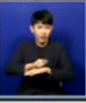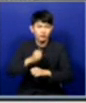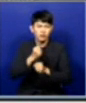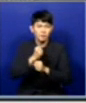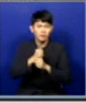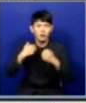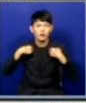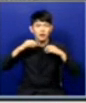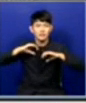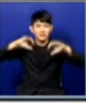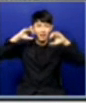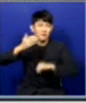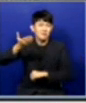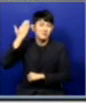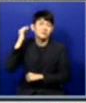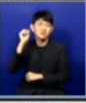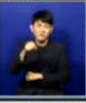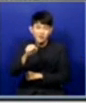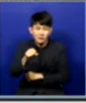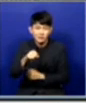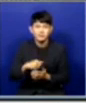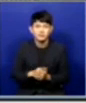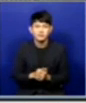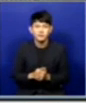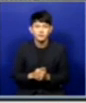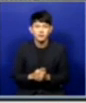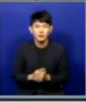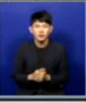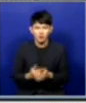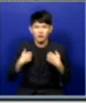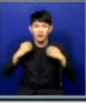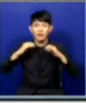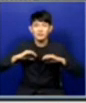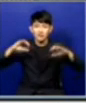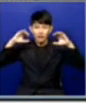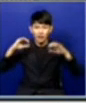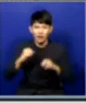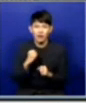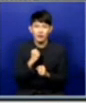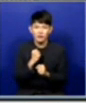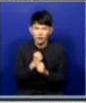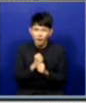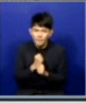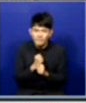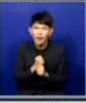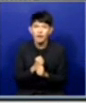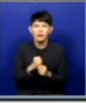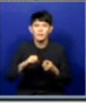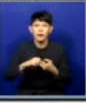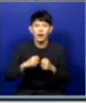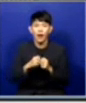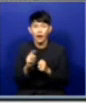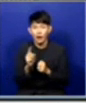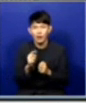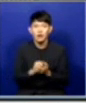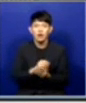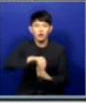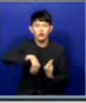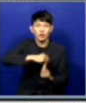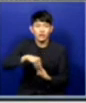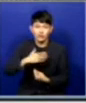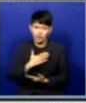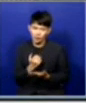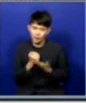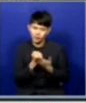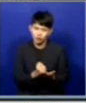าเหมือนกันข้าราชการจะทำให้ธุรกิจ หนึ่งธุรกิจที่เข้าไปดูแลช่วย